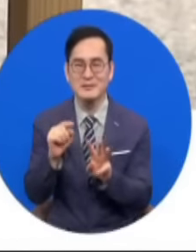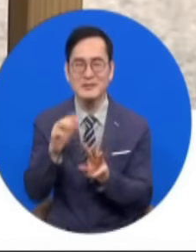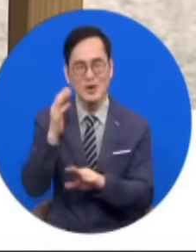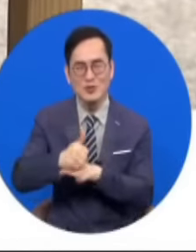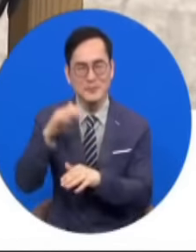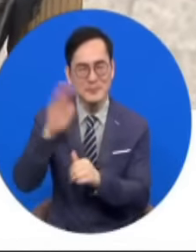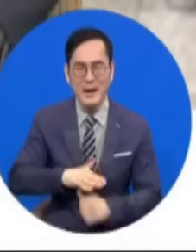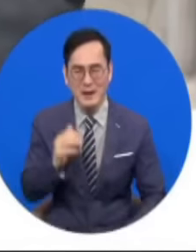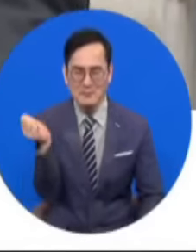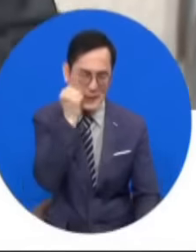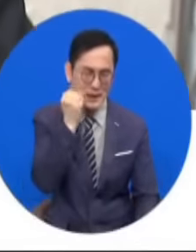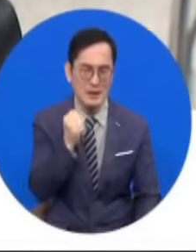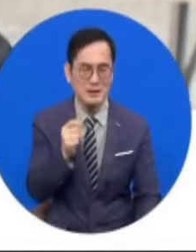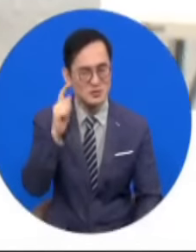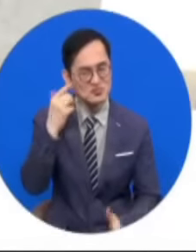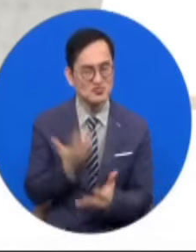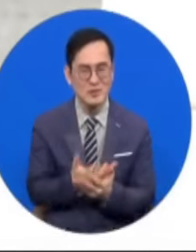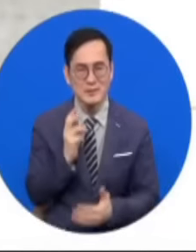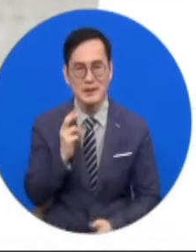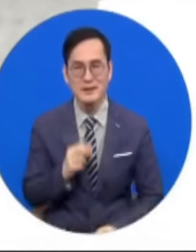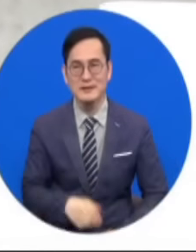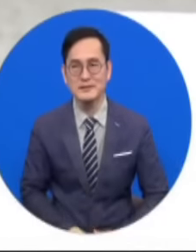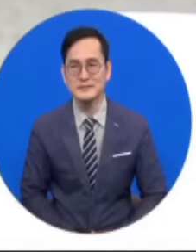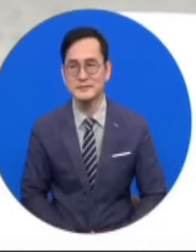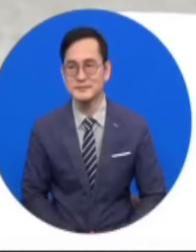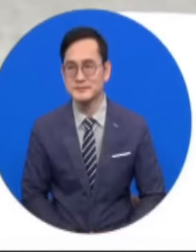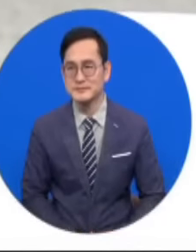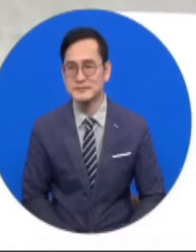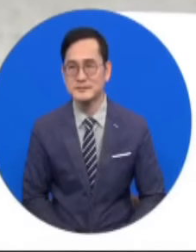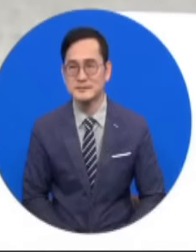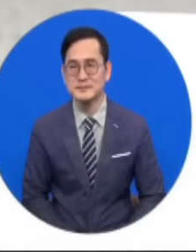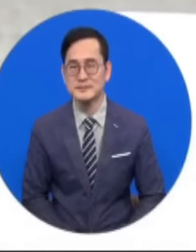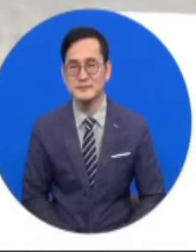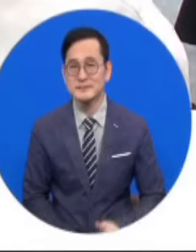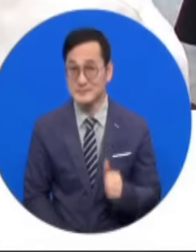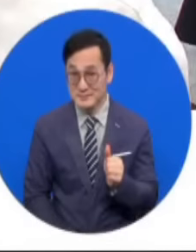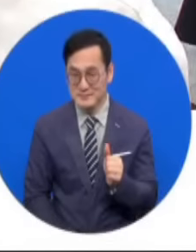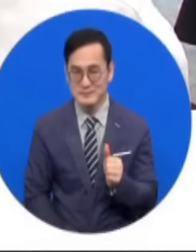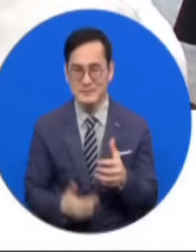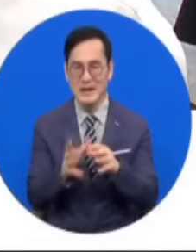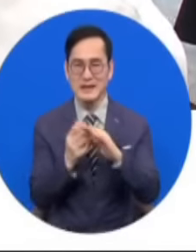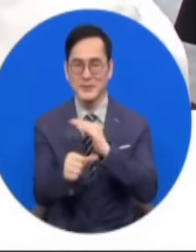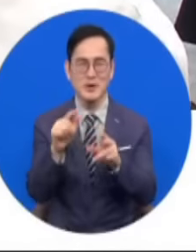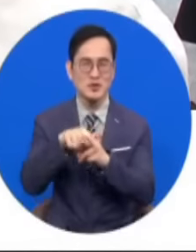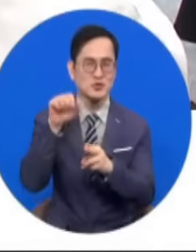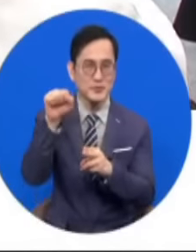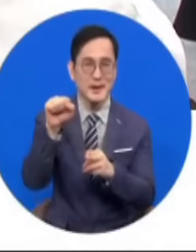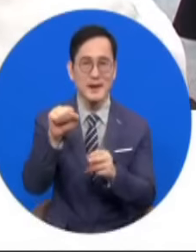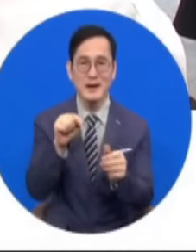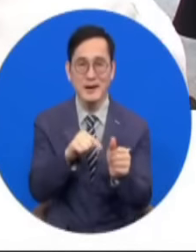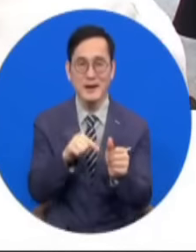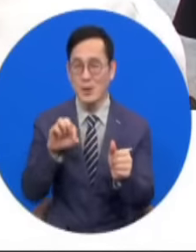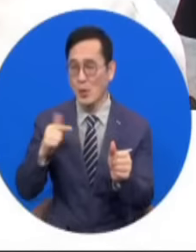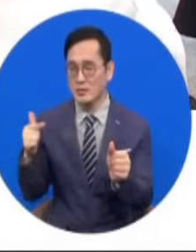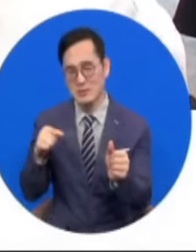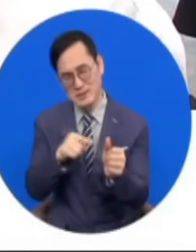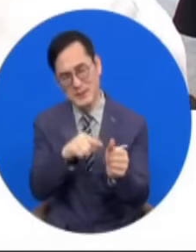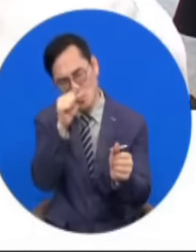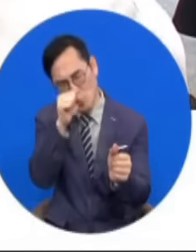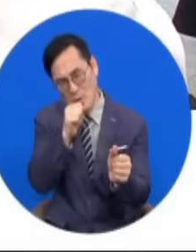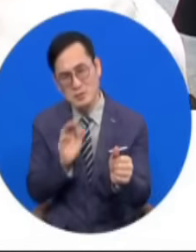후보가 이번 갑자기 전당에 뛰어들면서 제가 그런 말을 참 많이 들어요 원유를 좋아했던 많은 사람들이